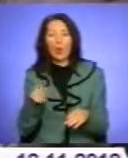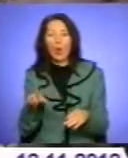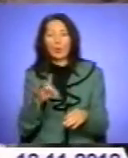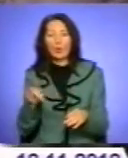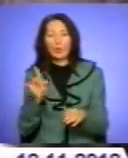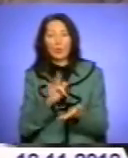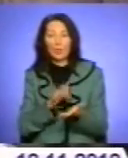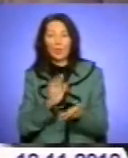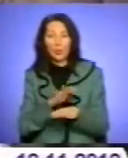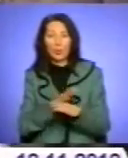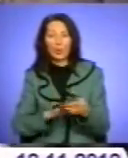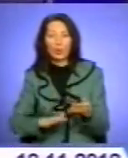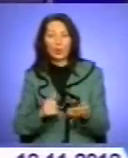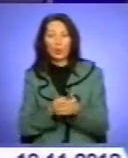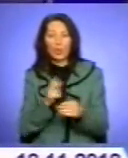кінця року.